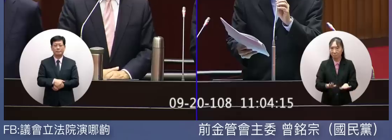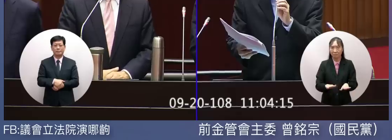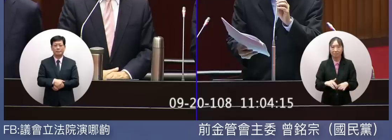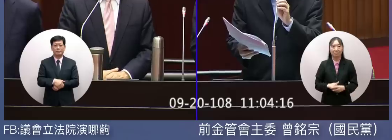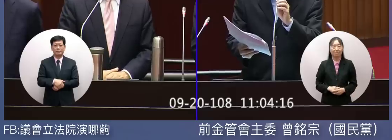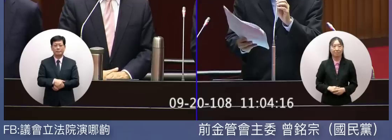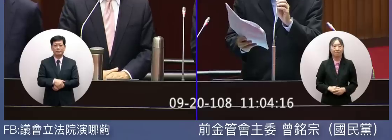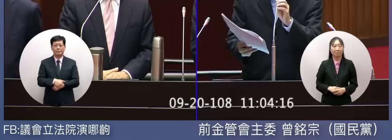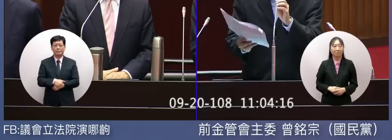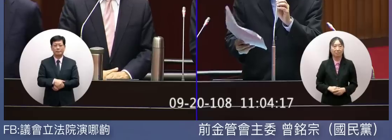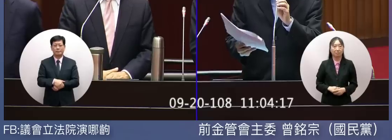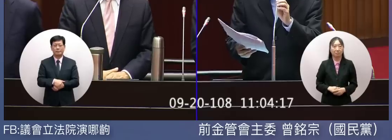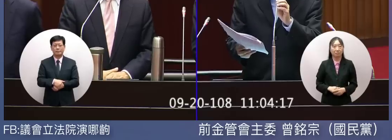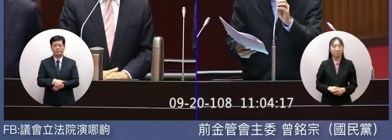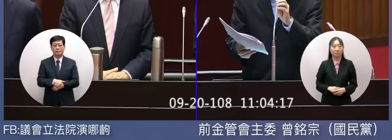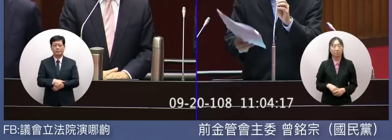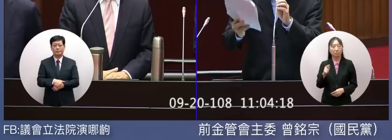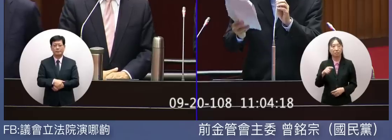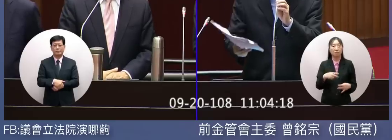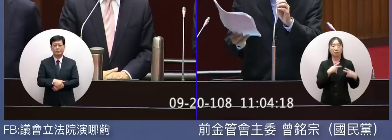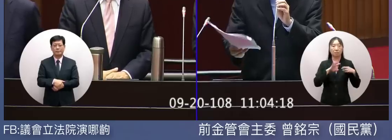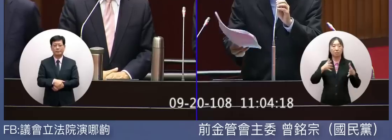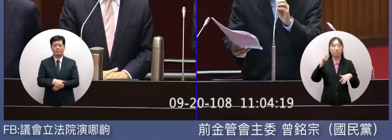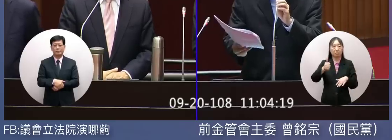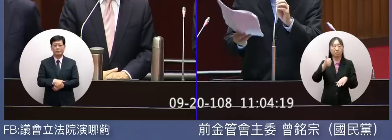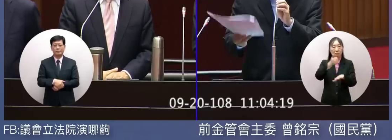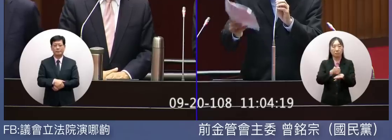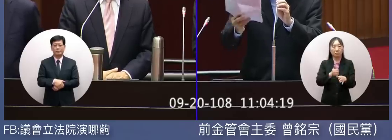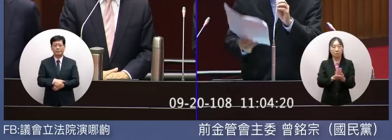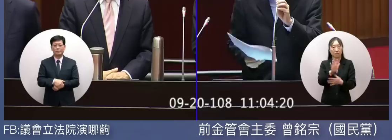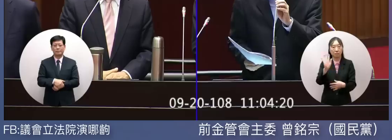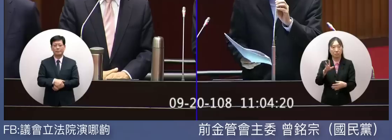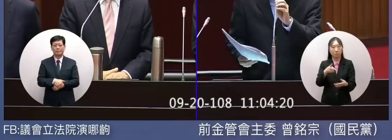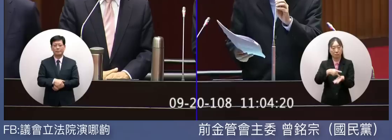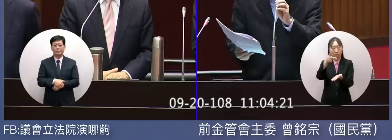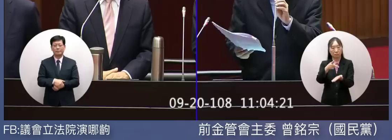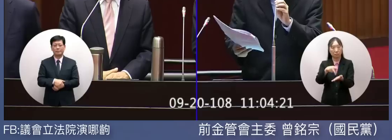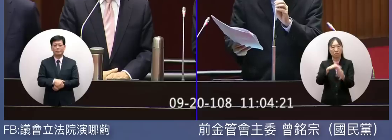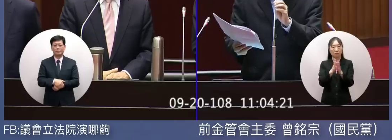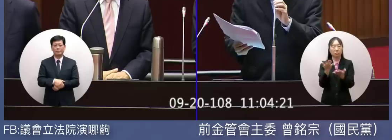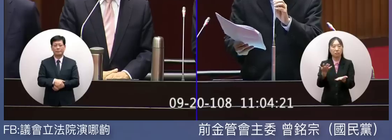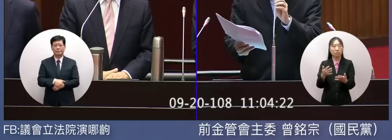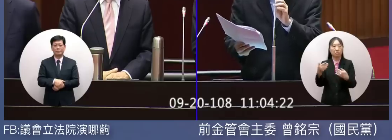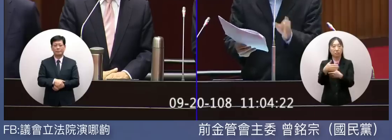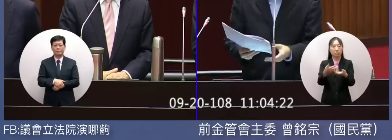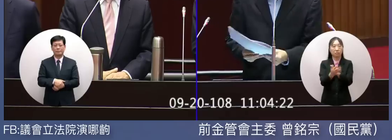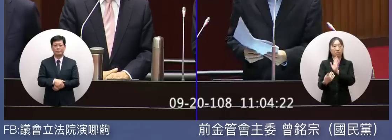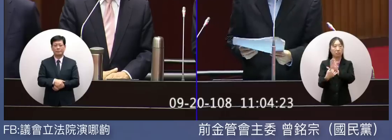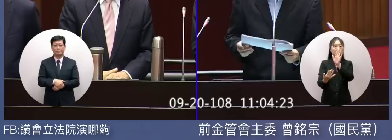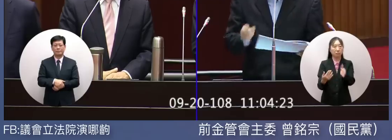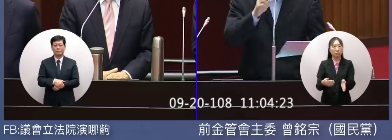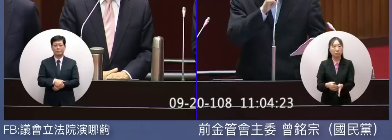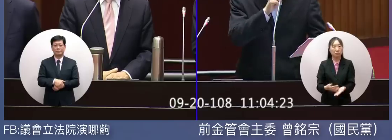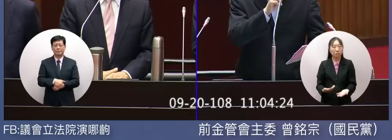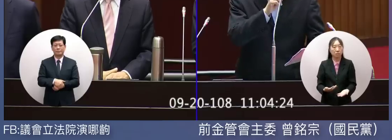在，其实蔡政府上来已经有2次被交通部打回票，那这个